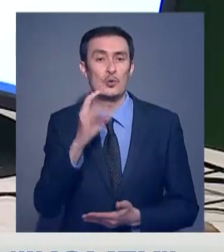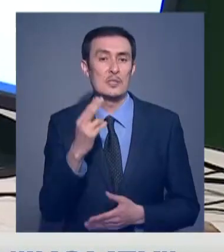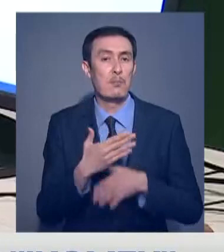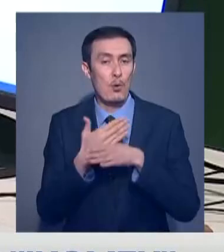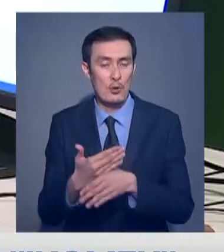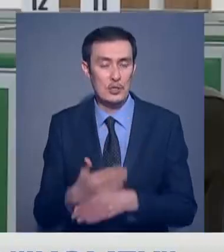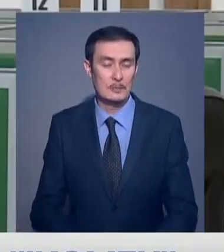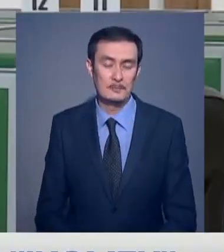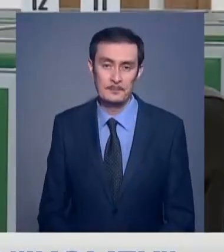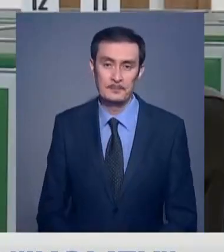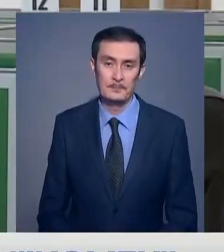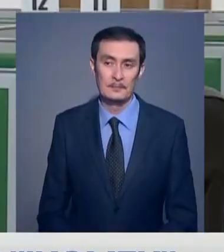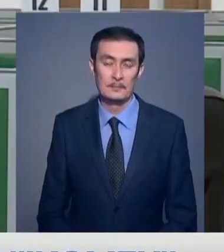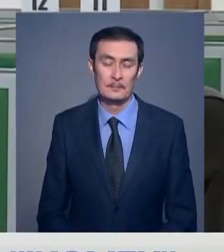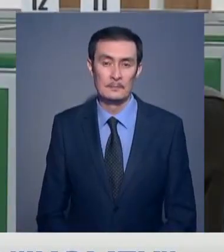социальной помощи.